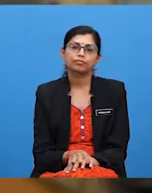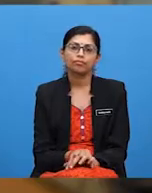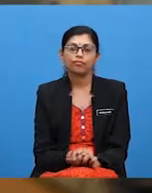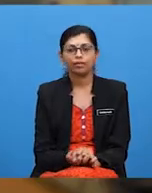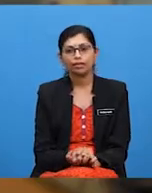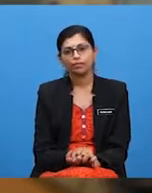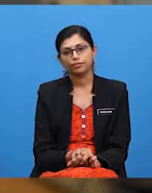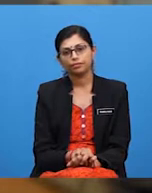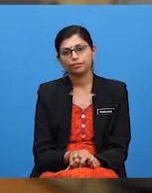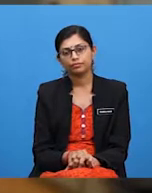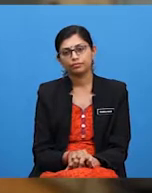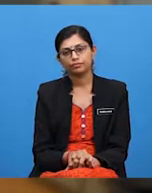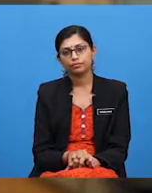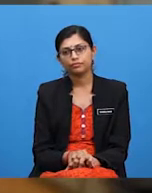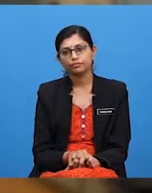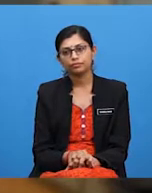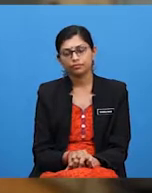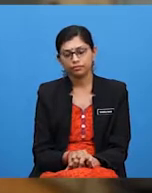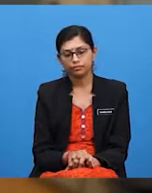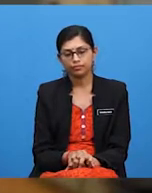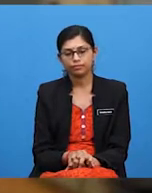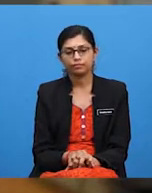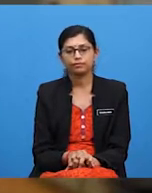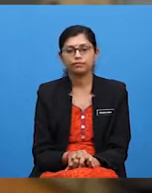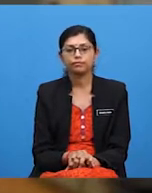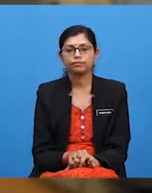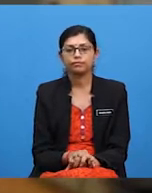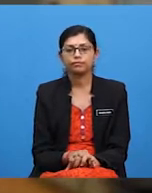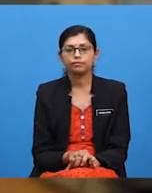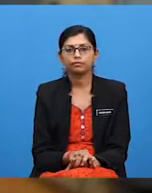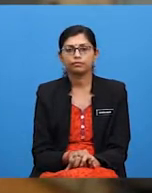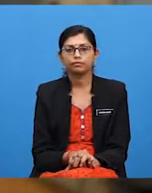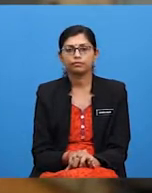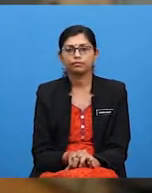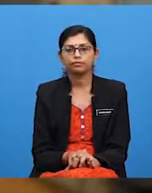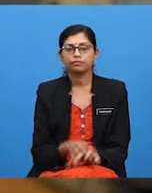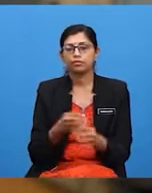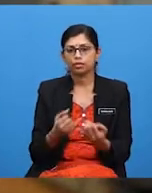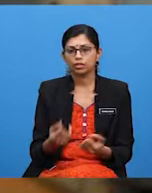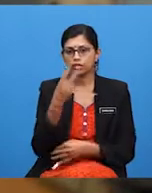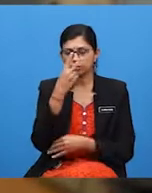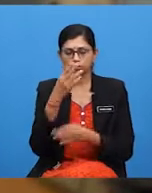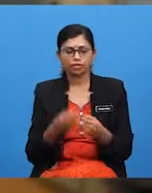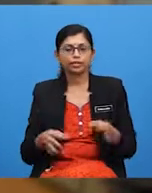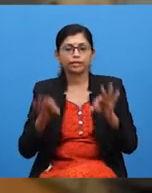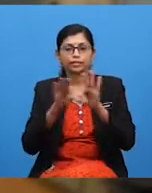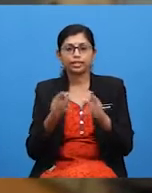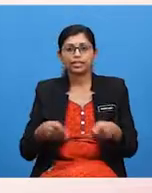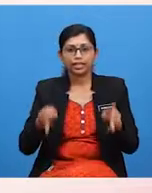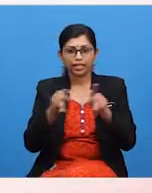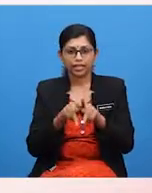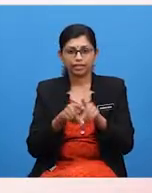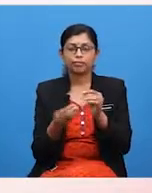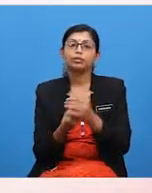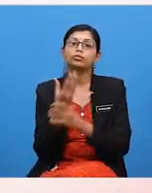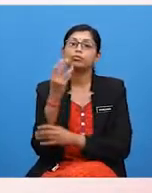Baiklah murid-murid, seterusnya mari kita lihat kepentingan pertumbuhan sekunder.